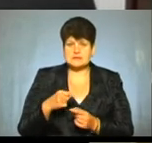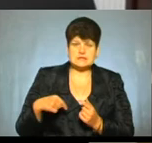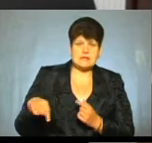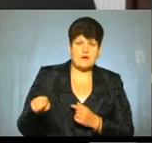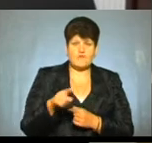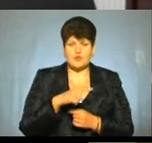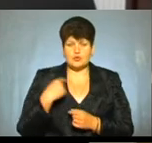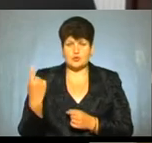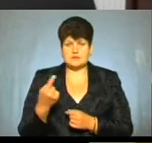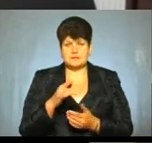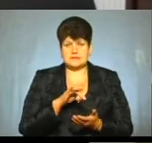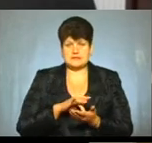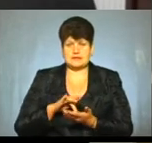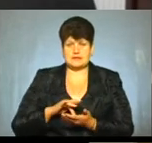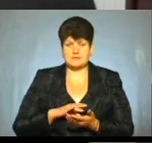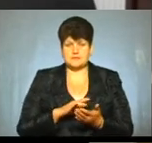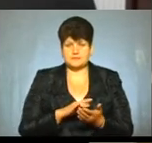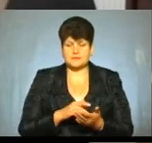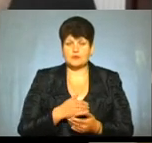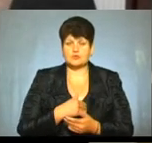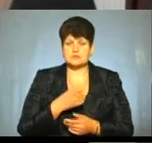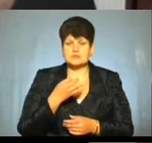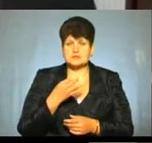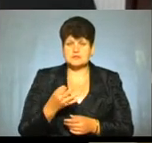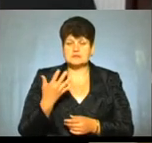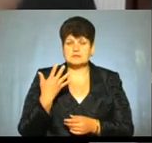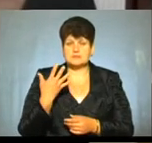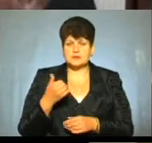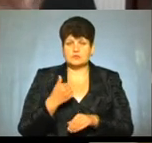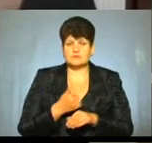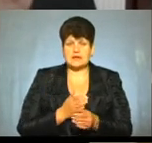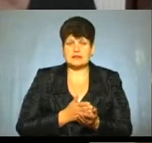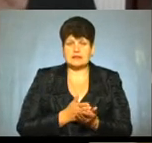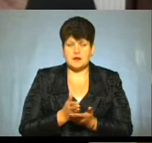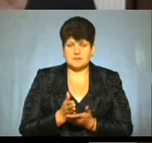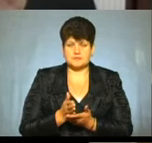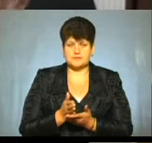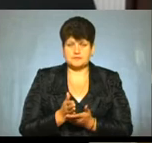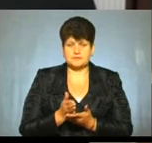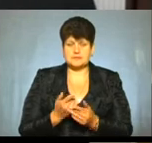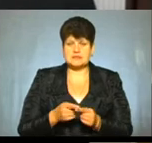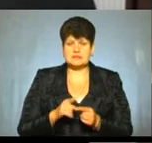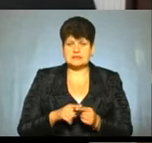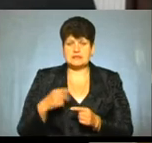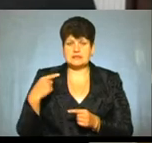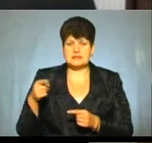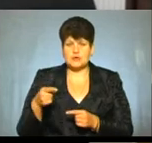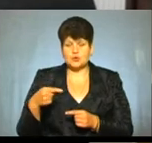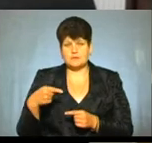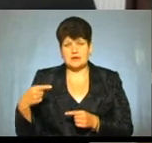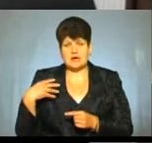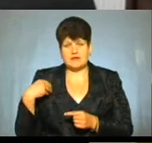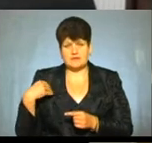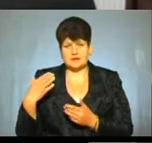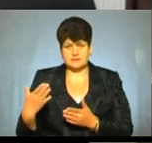з навколишніми обласними центрами. Хотів би зазначити, що з 5 пріоритетних напрямків, а це